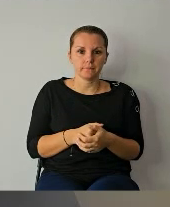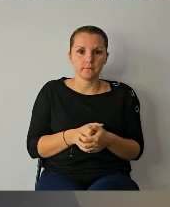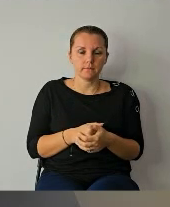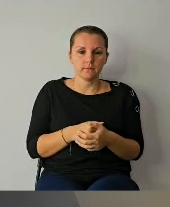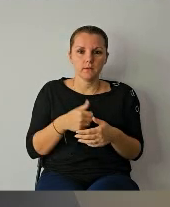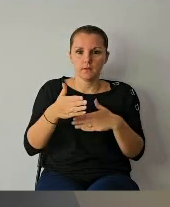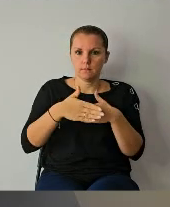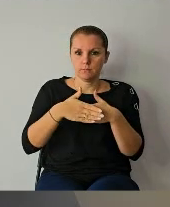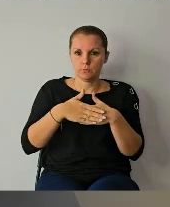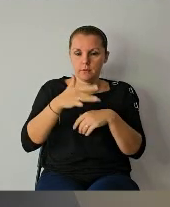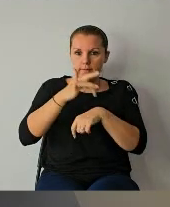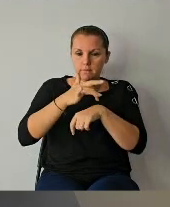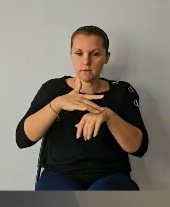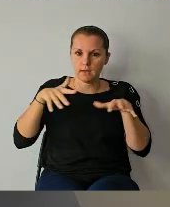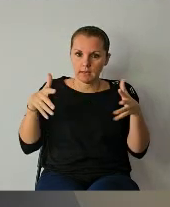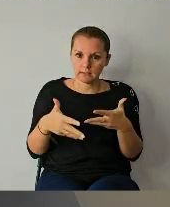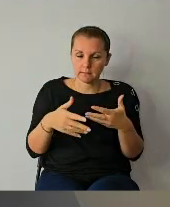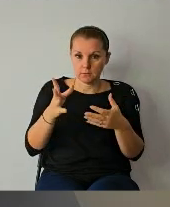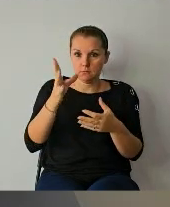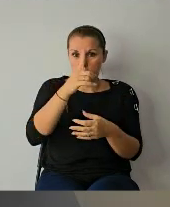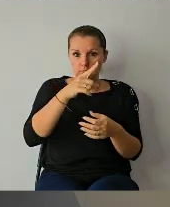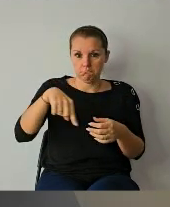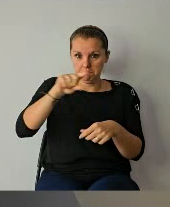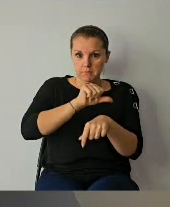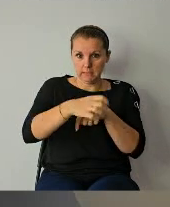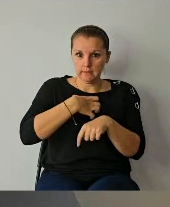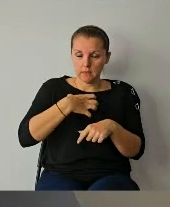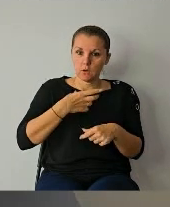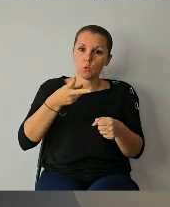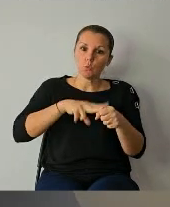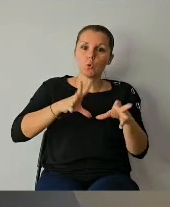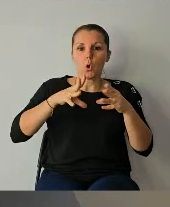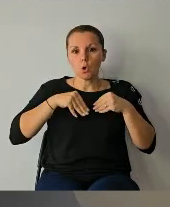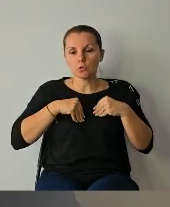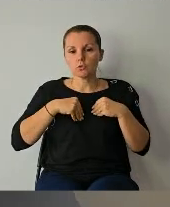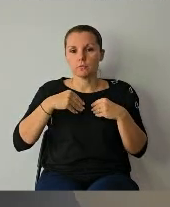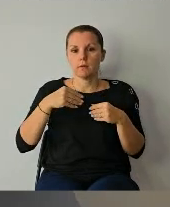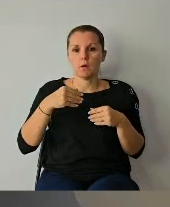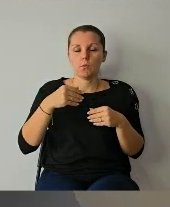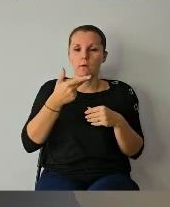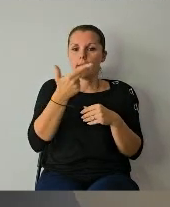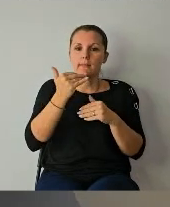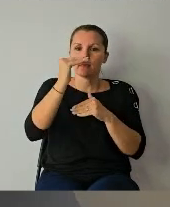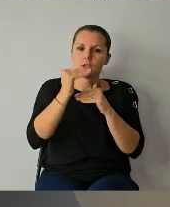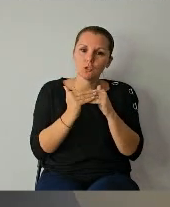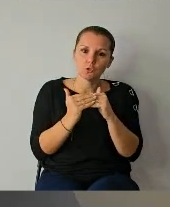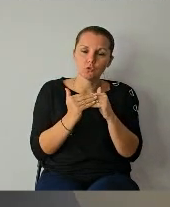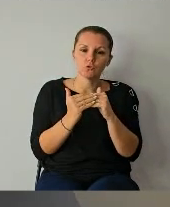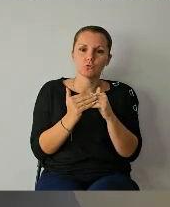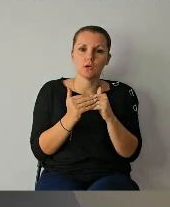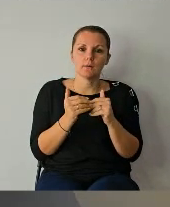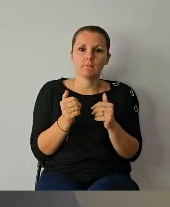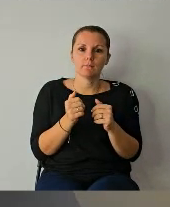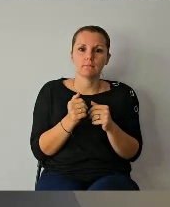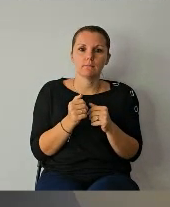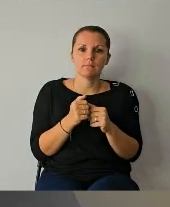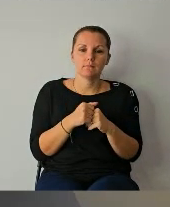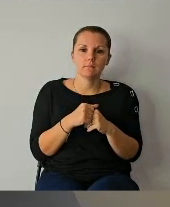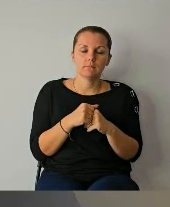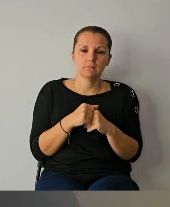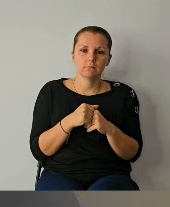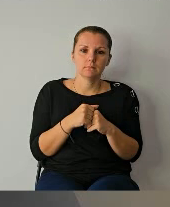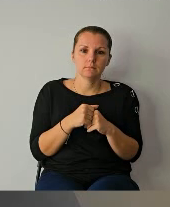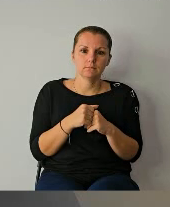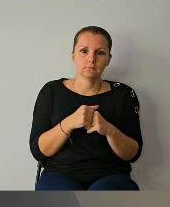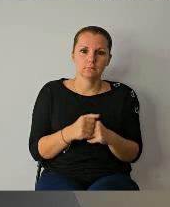egzaminów, otrzymał kwotę najniższą z tego przedziału? Czy tak się nie zdarzyło i średnia jest właśnie taka, o której pani